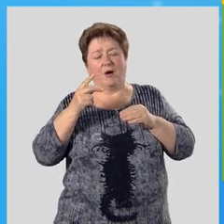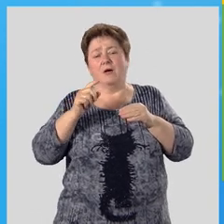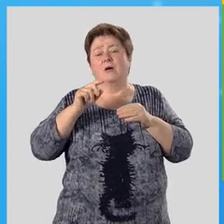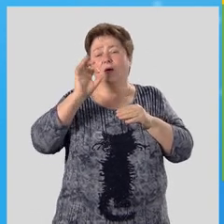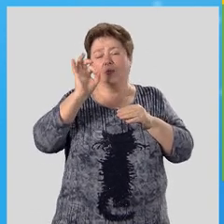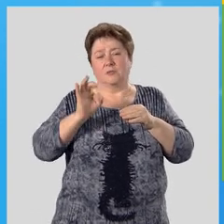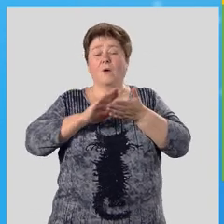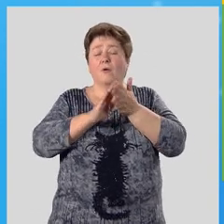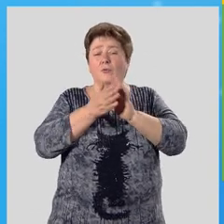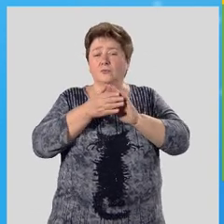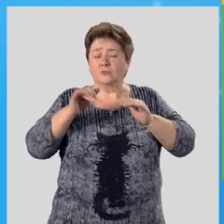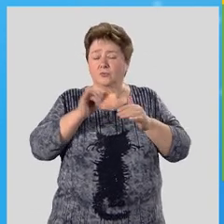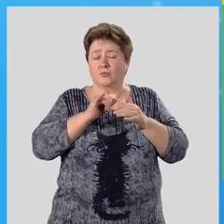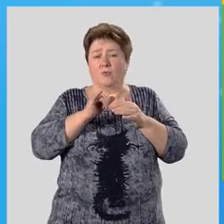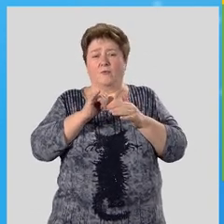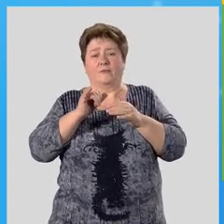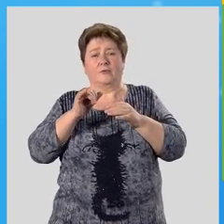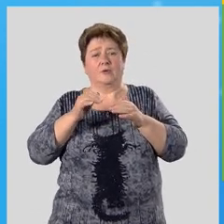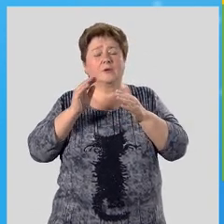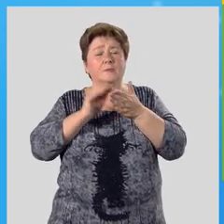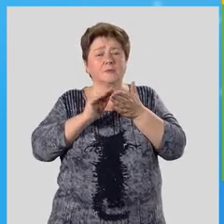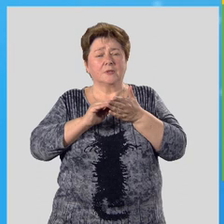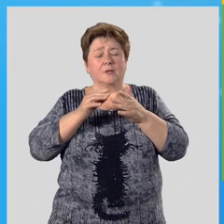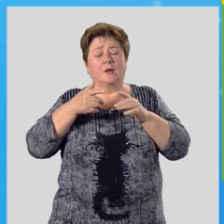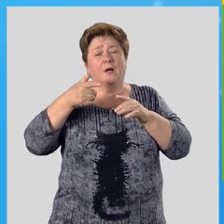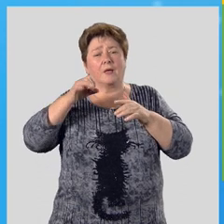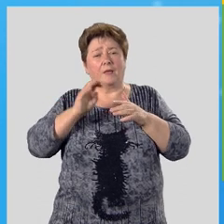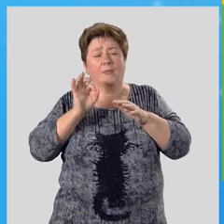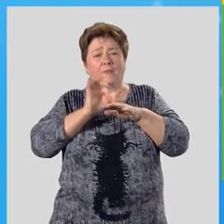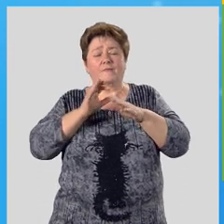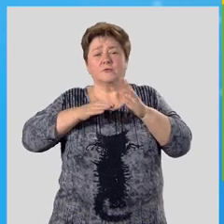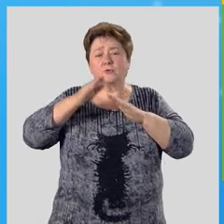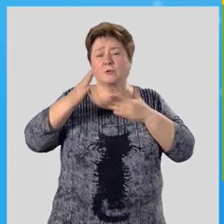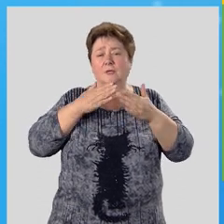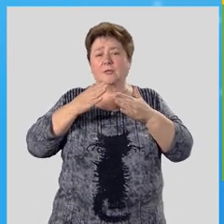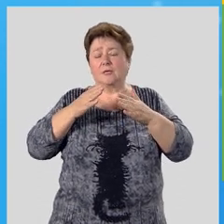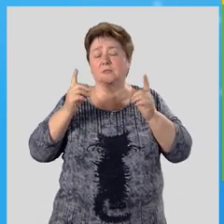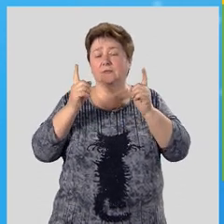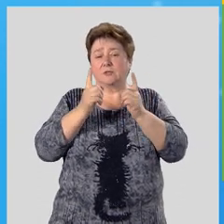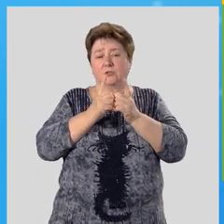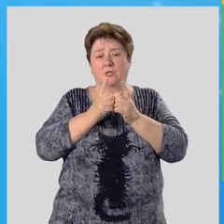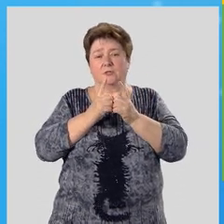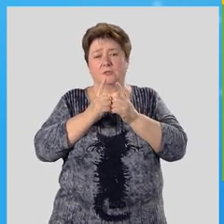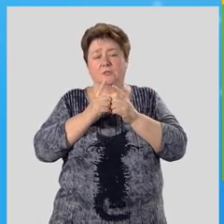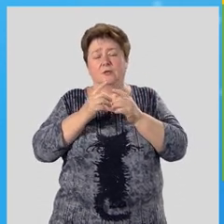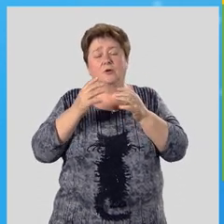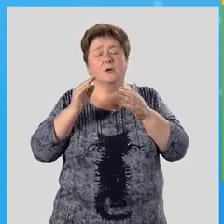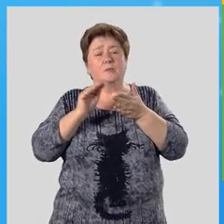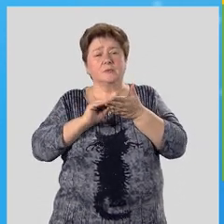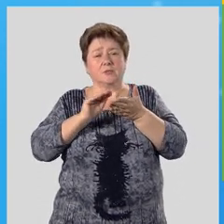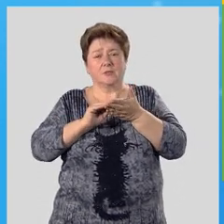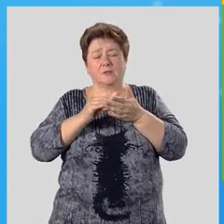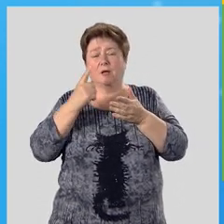1-2%. Условно, частоту генных болезней считают высокой, если она встречается с